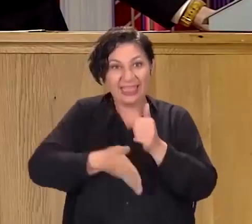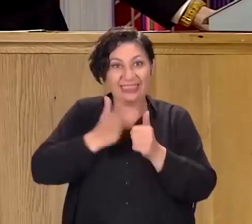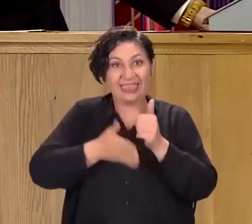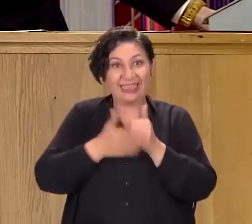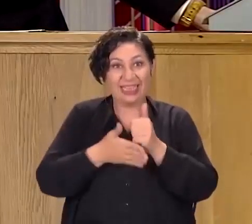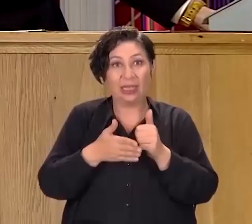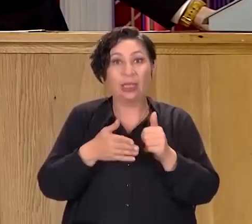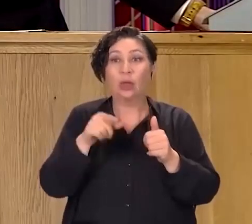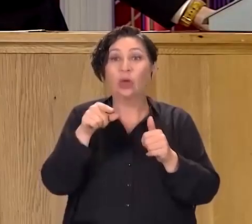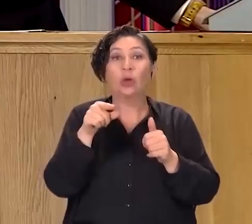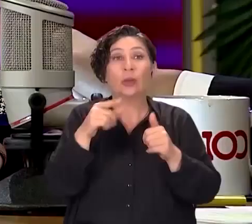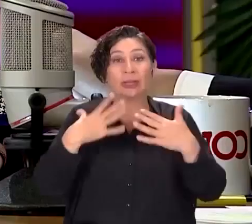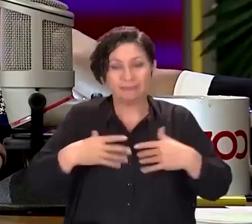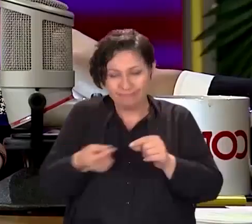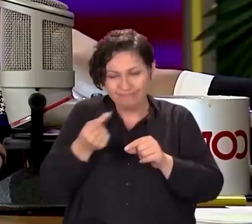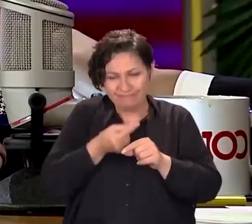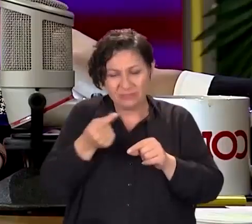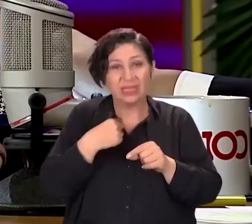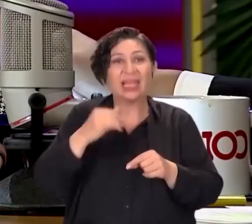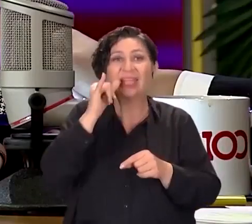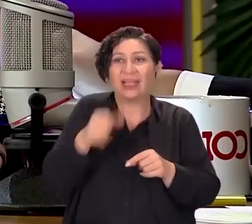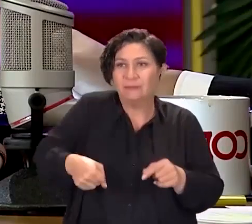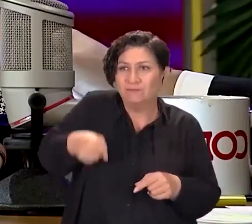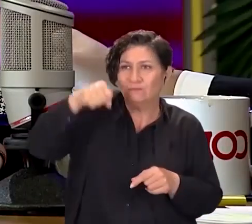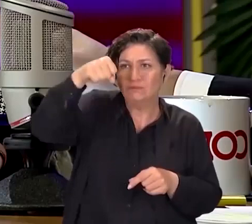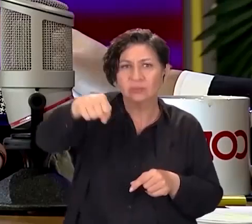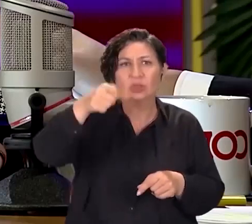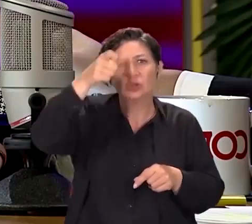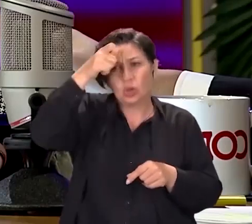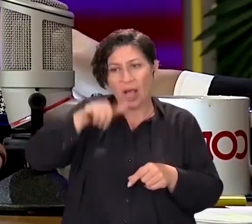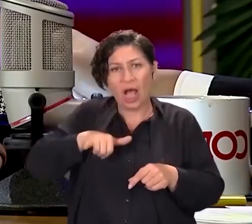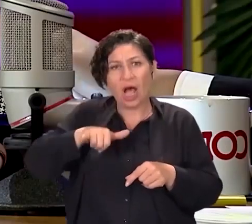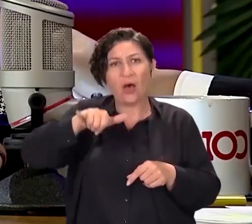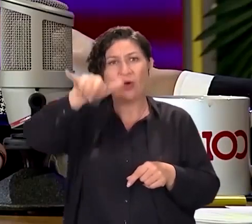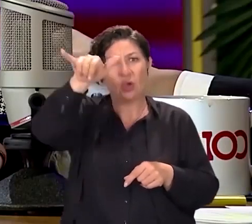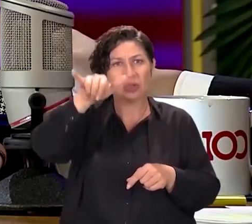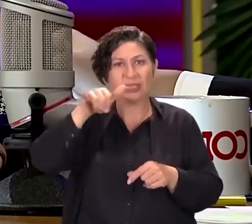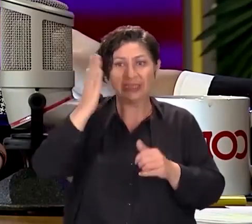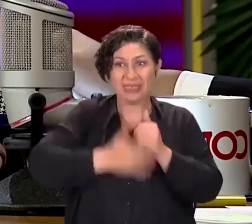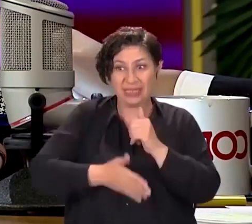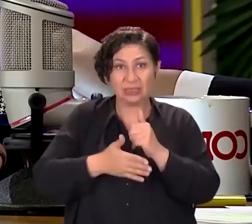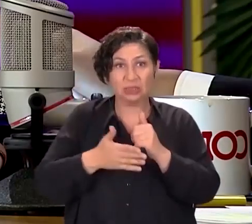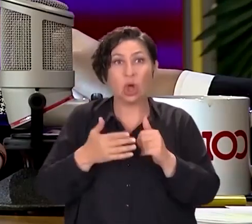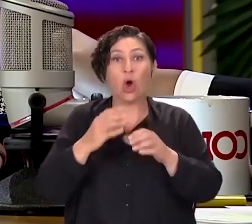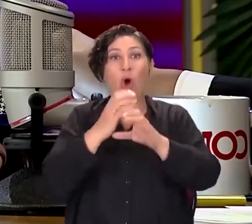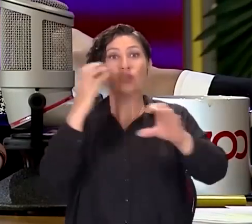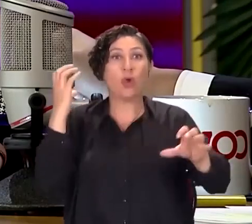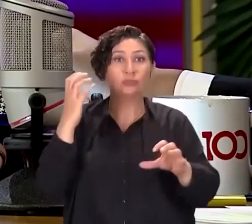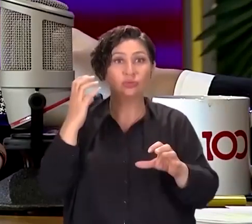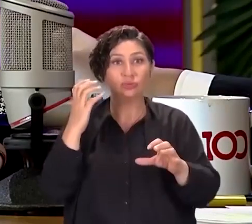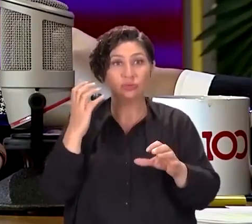yasaktı. Butikçiydi. Ben İtalyalarda, Türk Hava Yolları'nda yasaklanınca